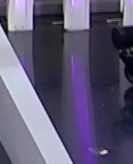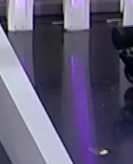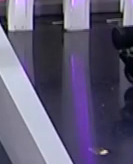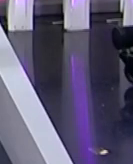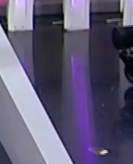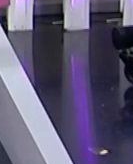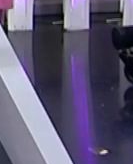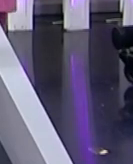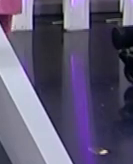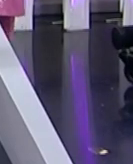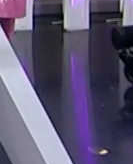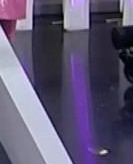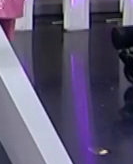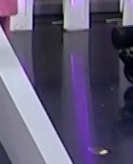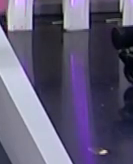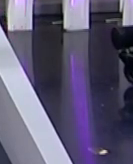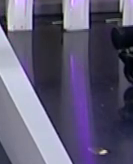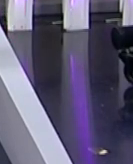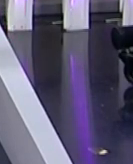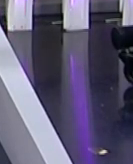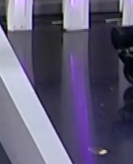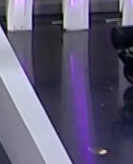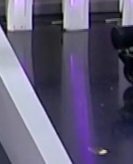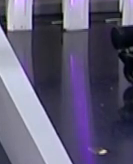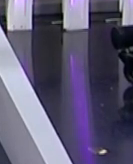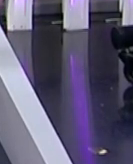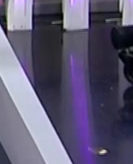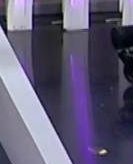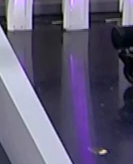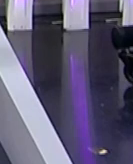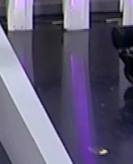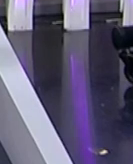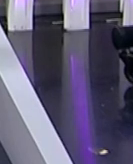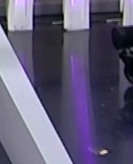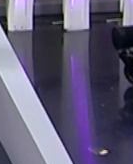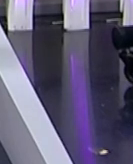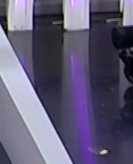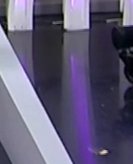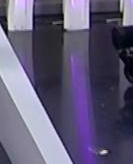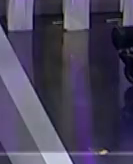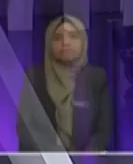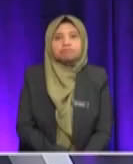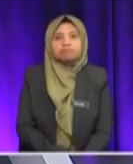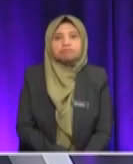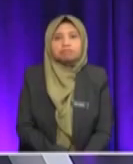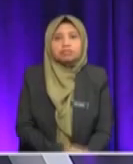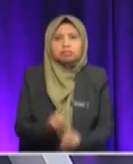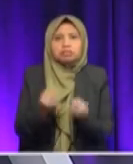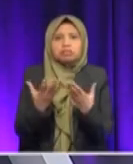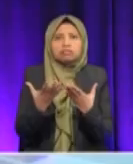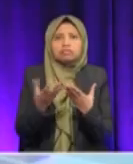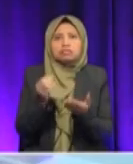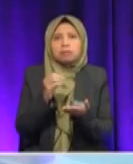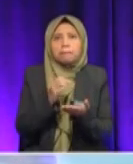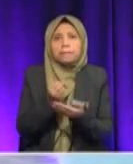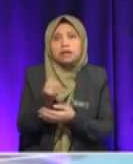hai woi bego banyaknya Dewi kitchen 10 sih Bawa Tolong pesankan gojek go